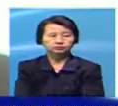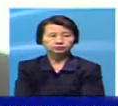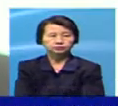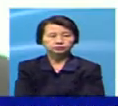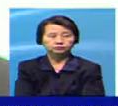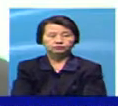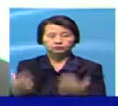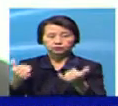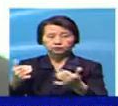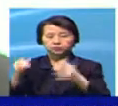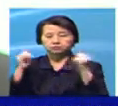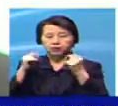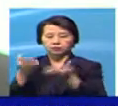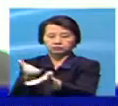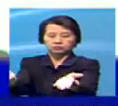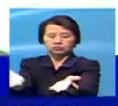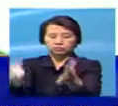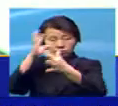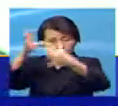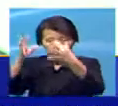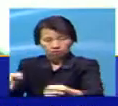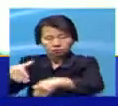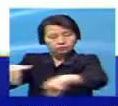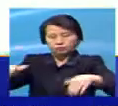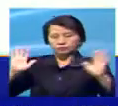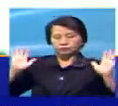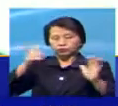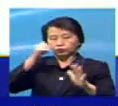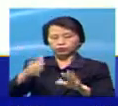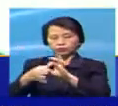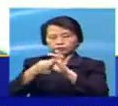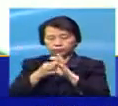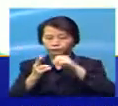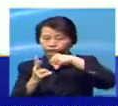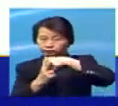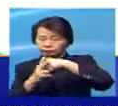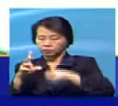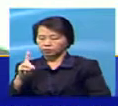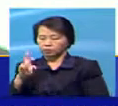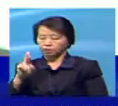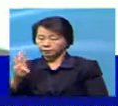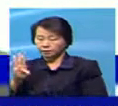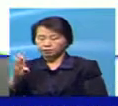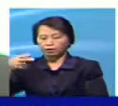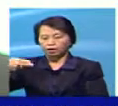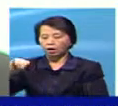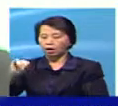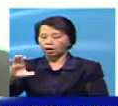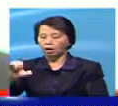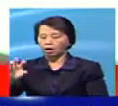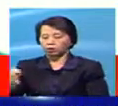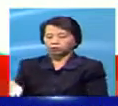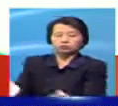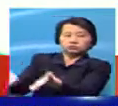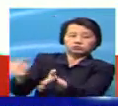This is a private decision, ya. Kerana yang memiliki Proton ialah DRB-Hicom. Jadi ini kita serah kepada